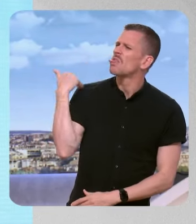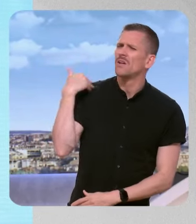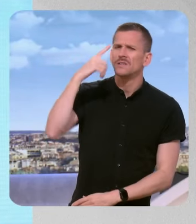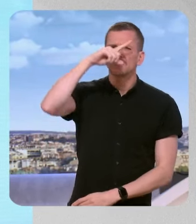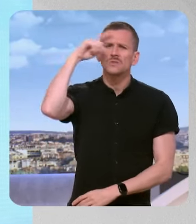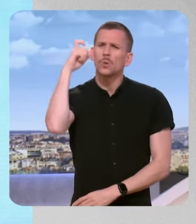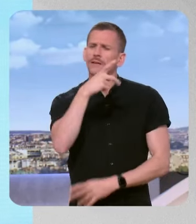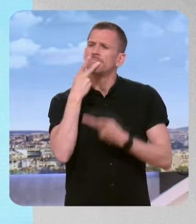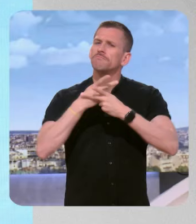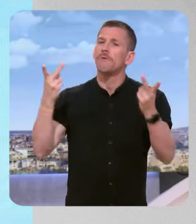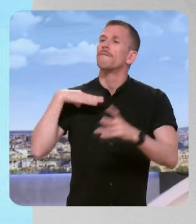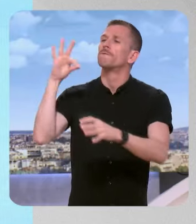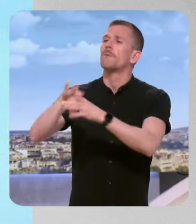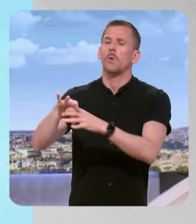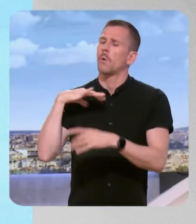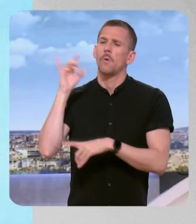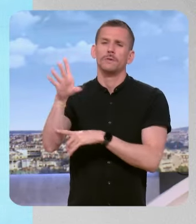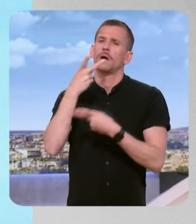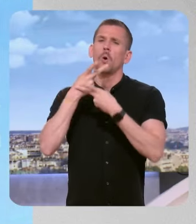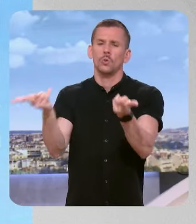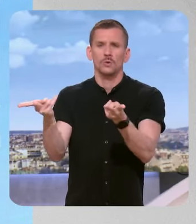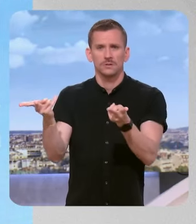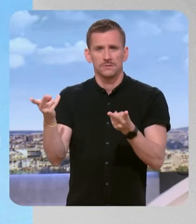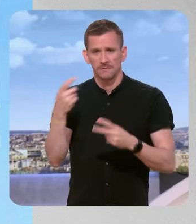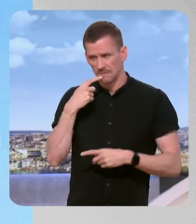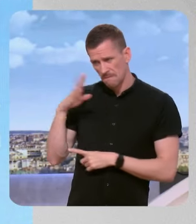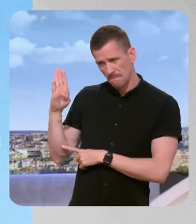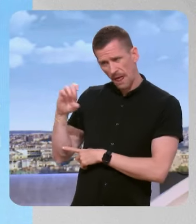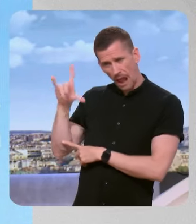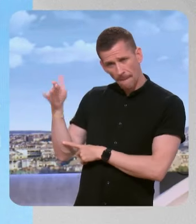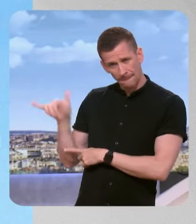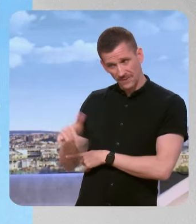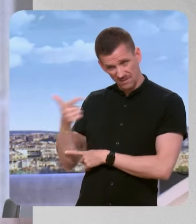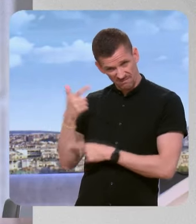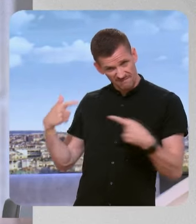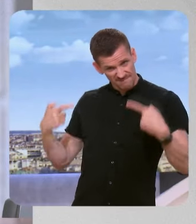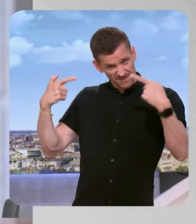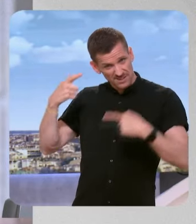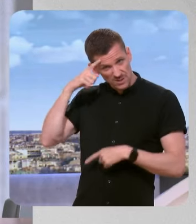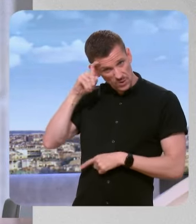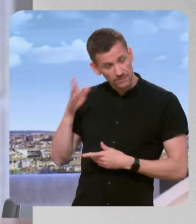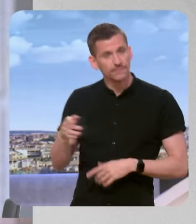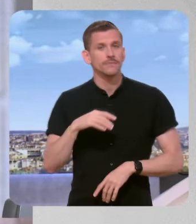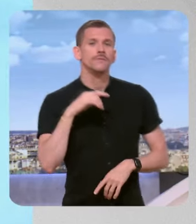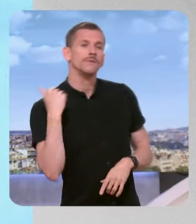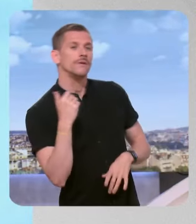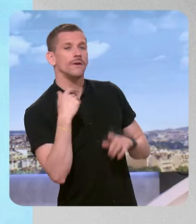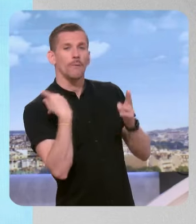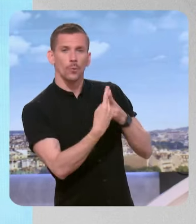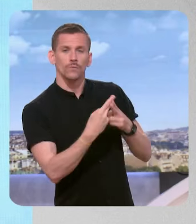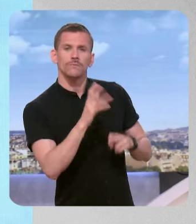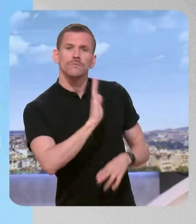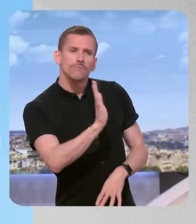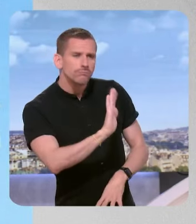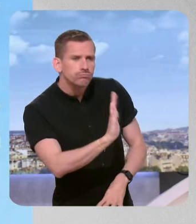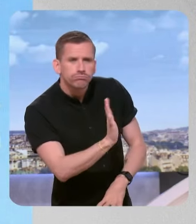il va voter il parle même de divergence avec François Xavier bami vous auriez préféré vous s il a pas dit ça dans le figar écoutez non